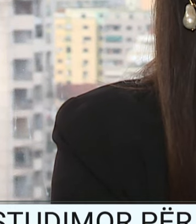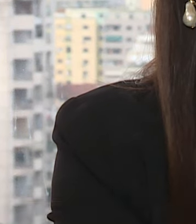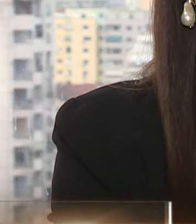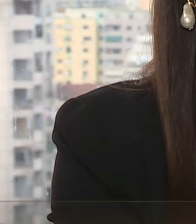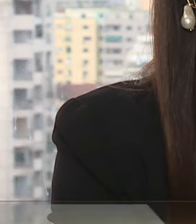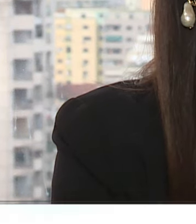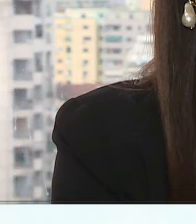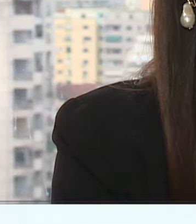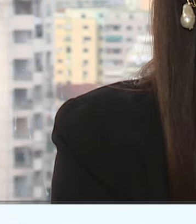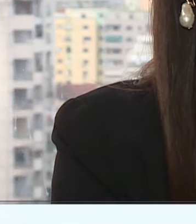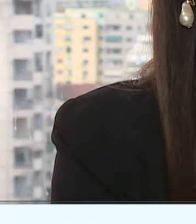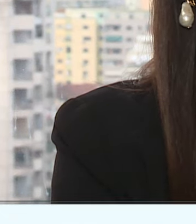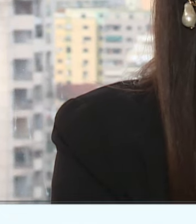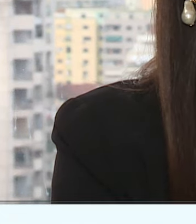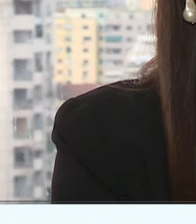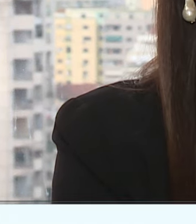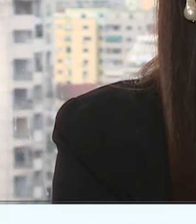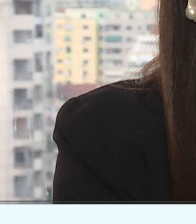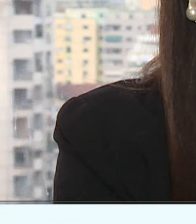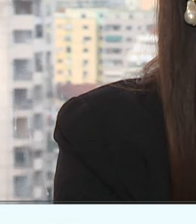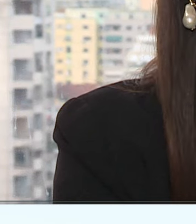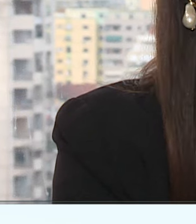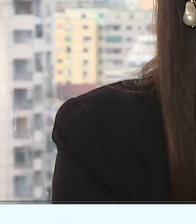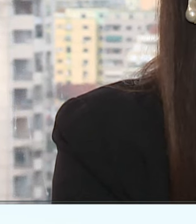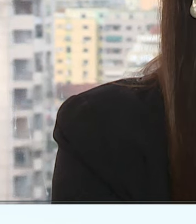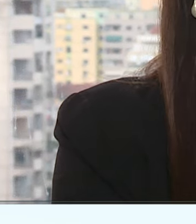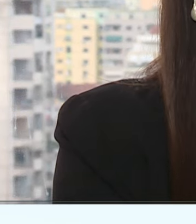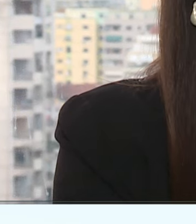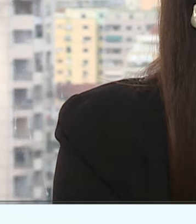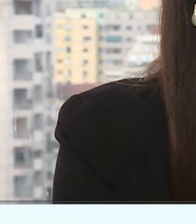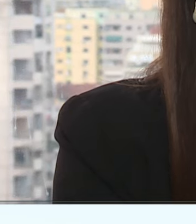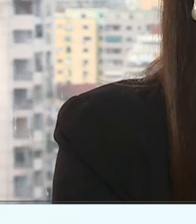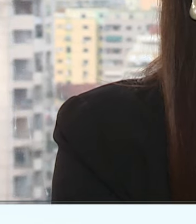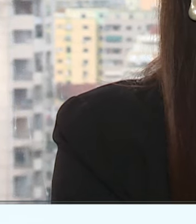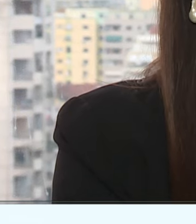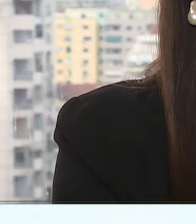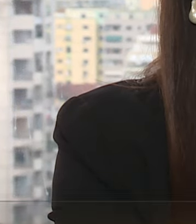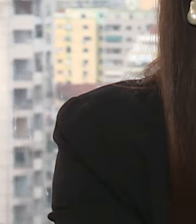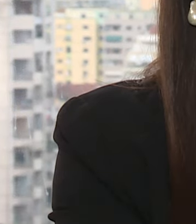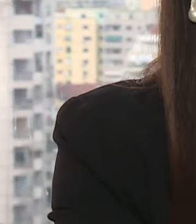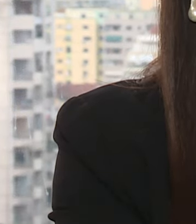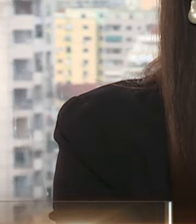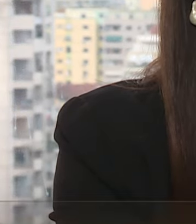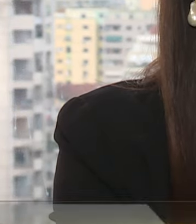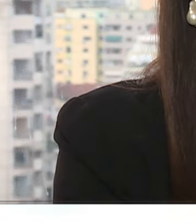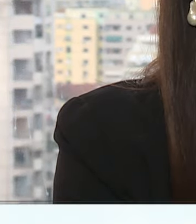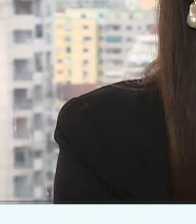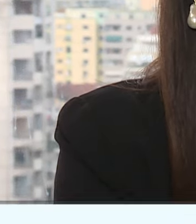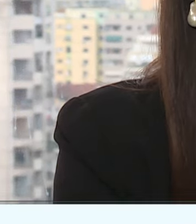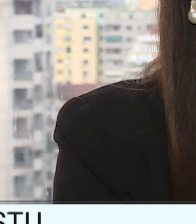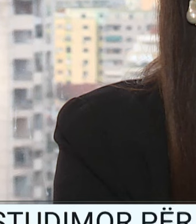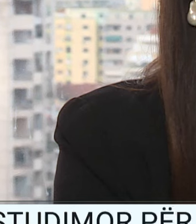të parë në Shqipëri dhe kryesisht në rajonin Shqipfolës. Është një program i cili do të jetë në funksion